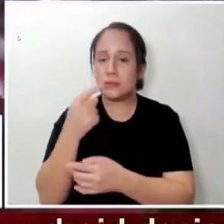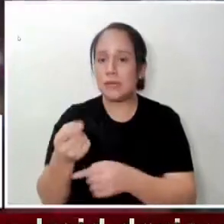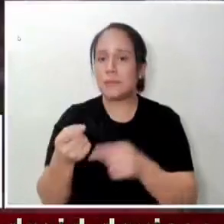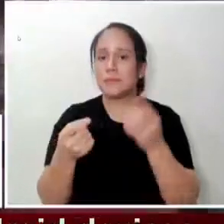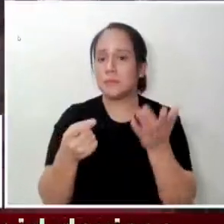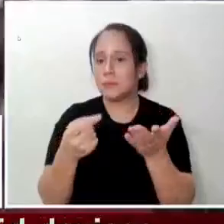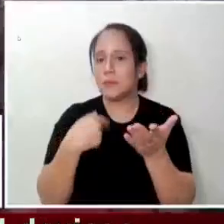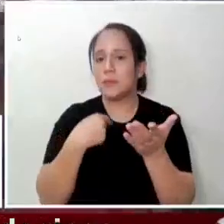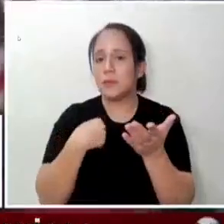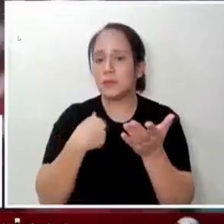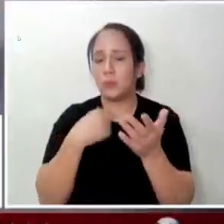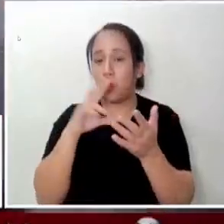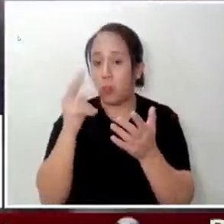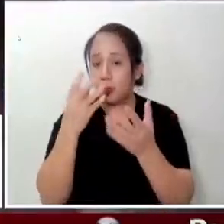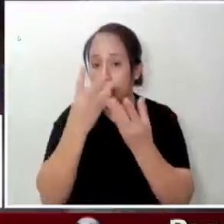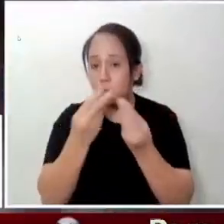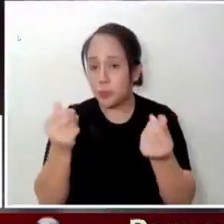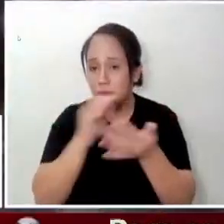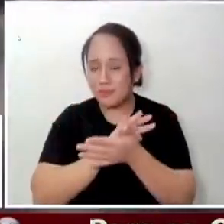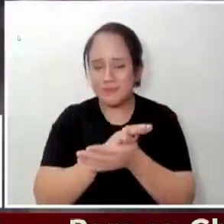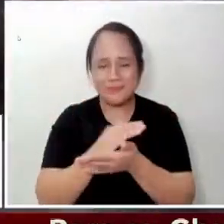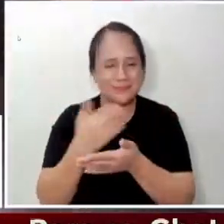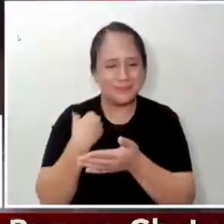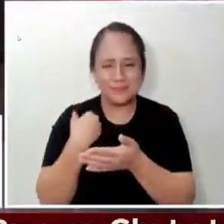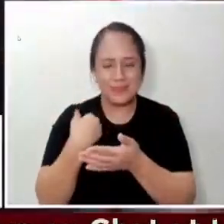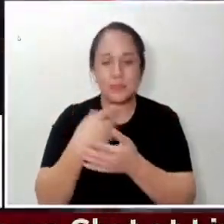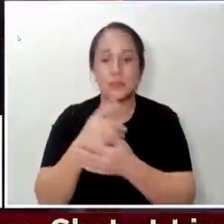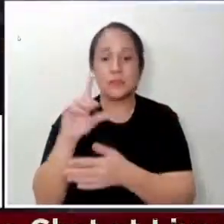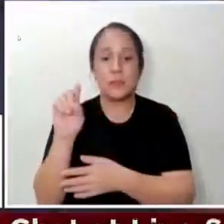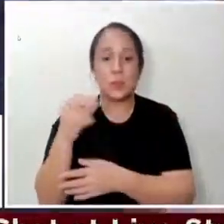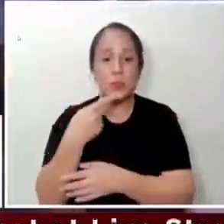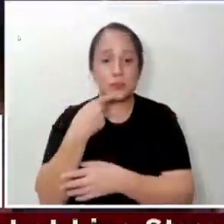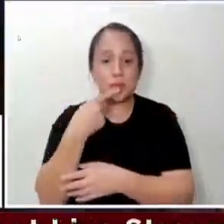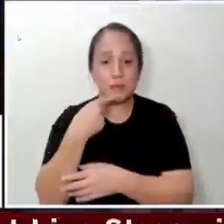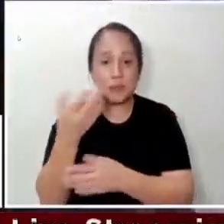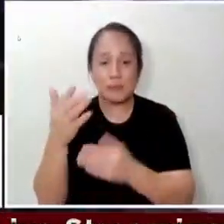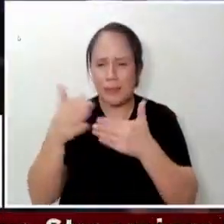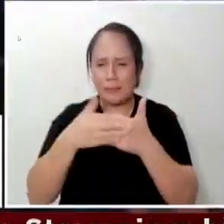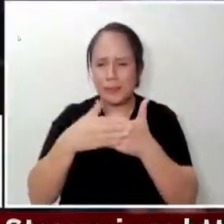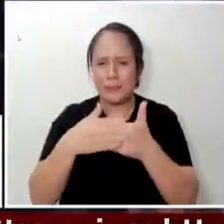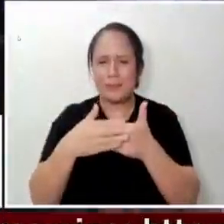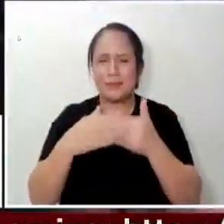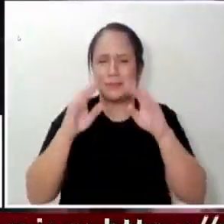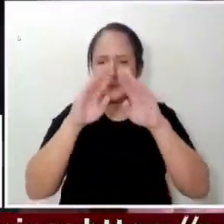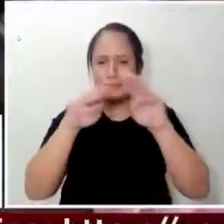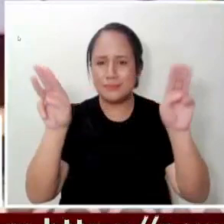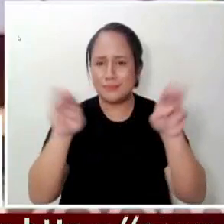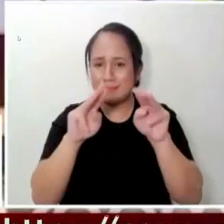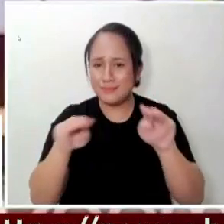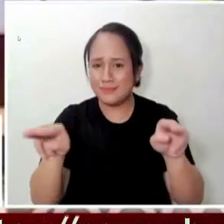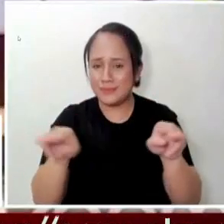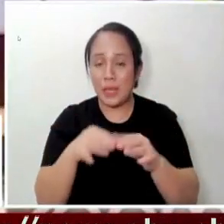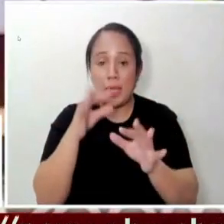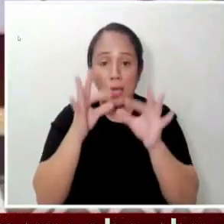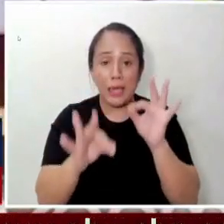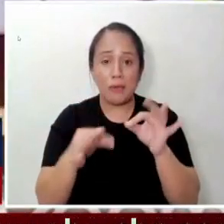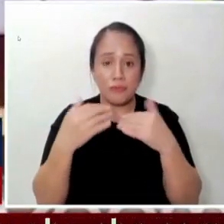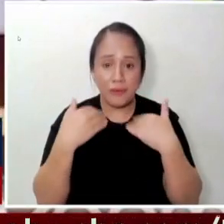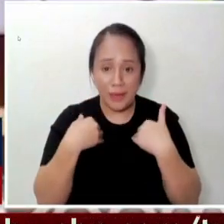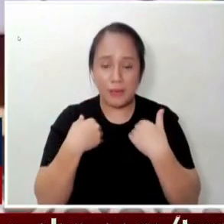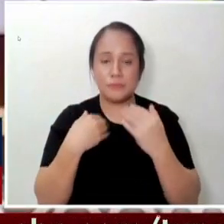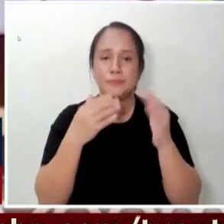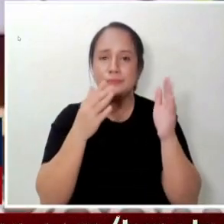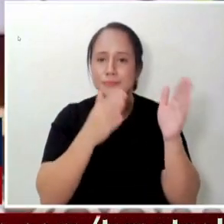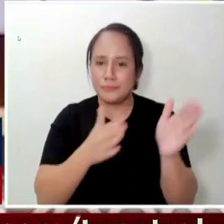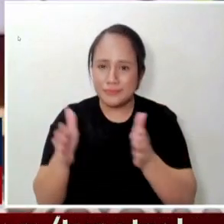pandemya. At paalala ng DOH, lalo na ngayong papalapit ang Kapaskuhan. Sana po kung magkakaroon tayo ng mga ganitong